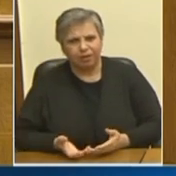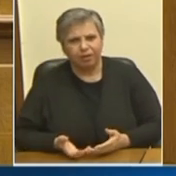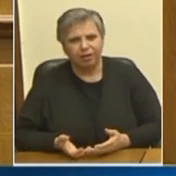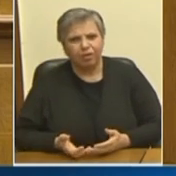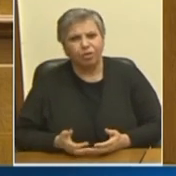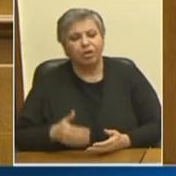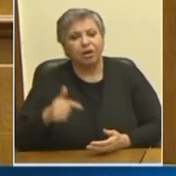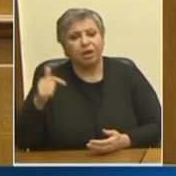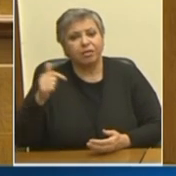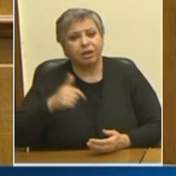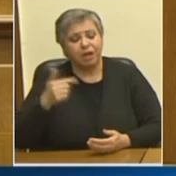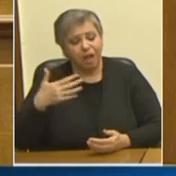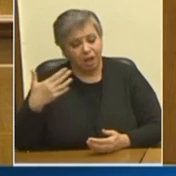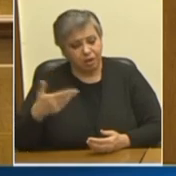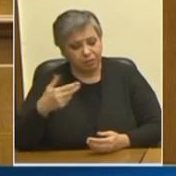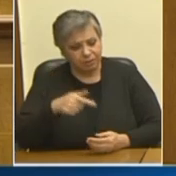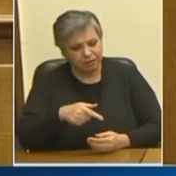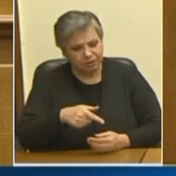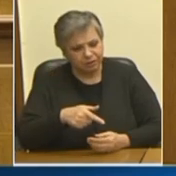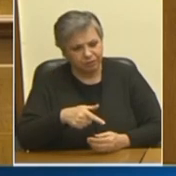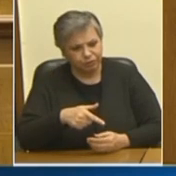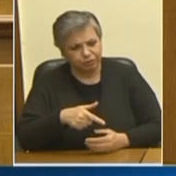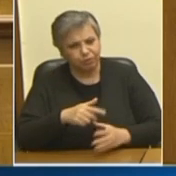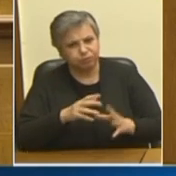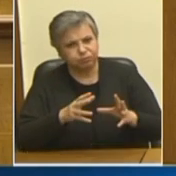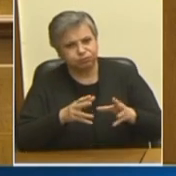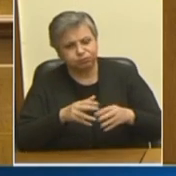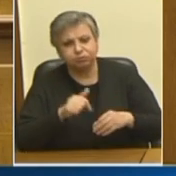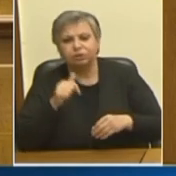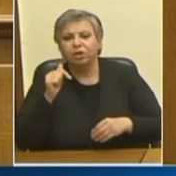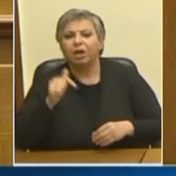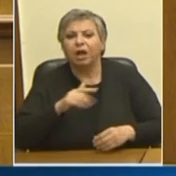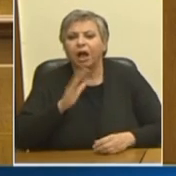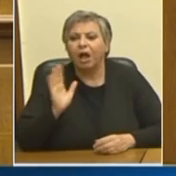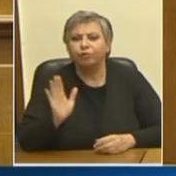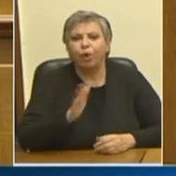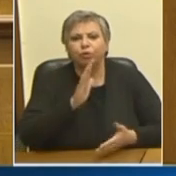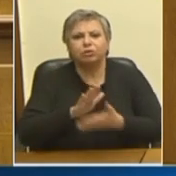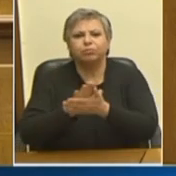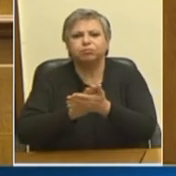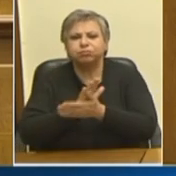επίσημη Εκκλησία πάβει να υπάρχει, όλα τα δόγματα ενώπιον του νόμου είναι ίσα